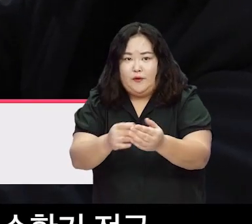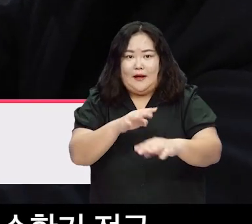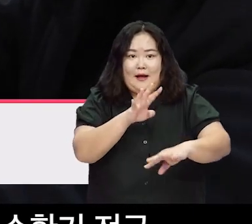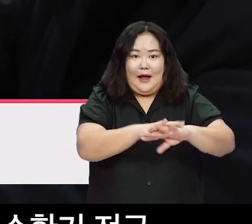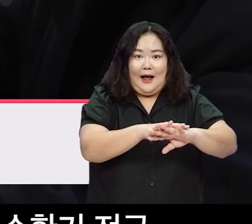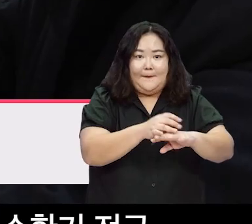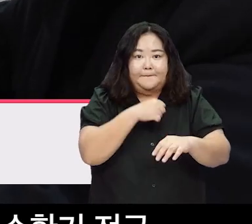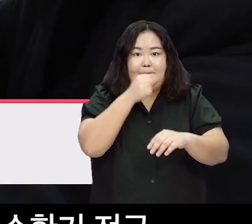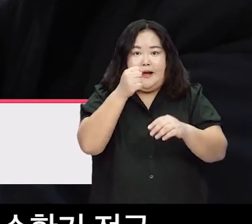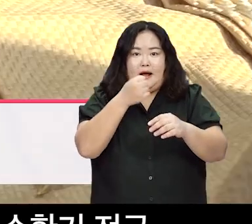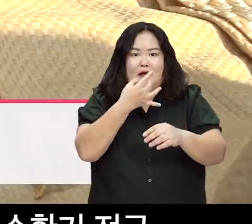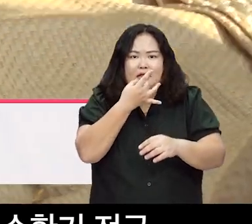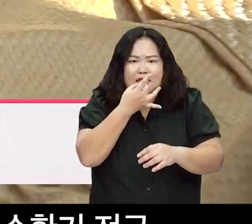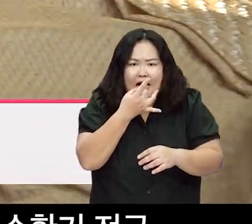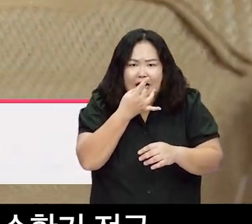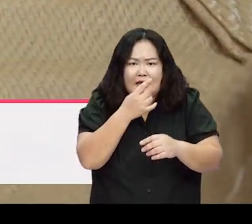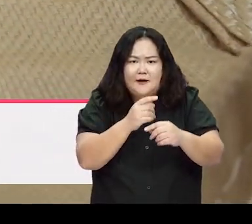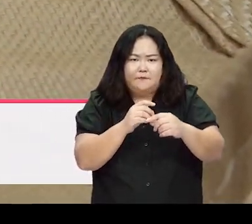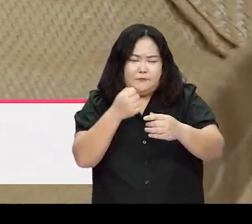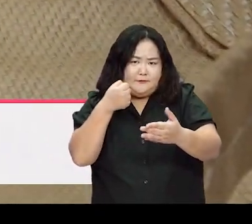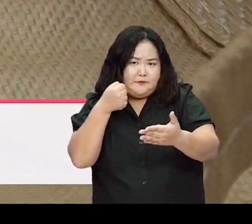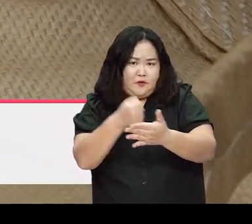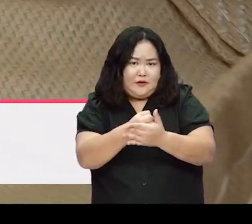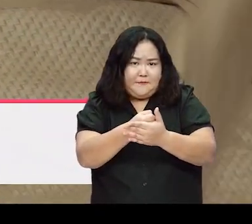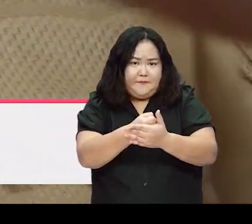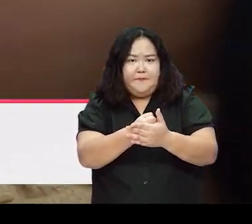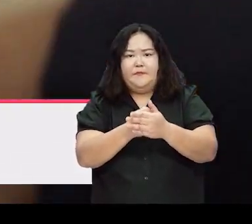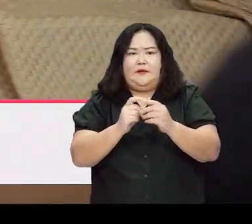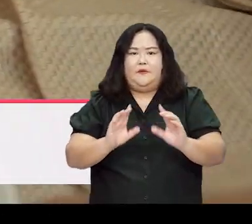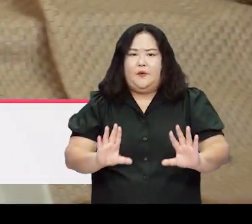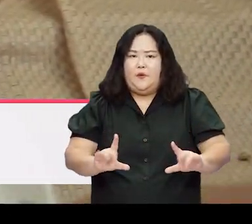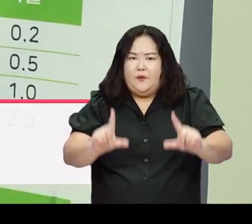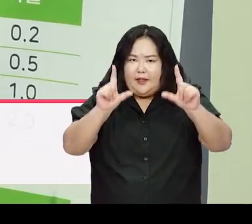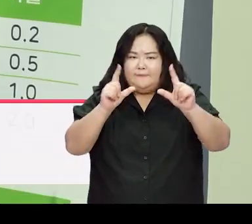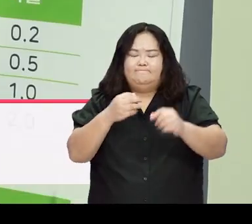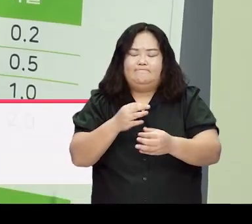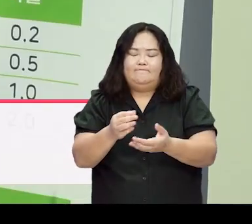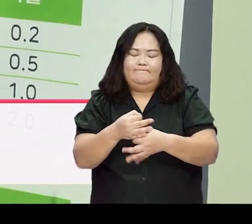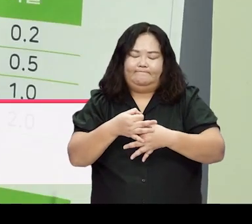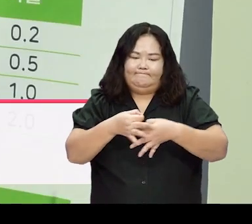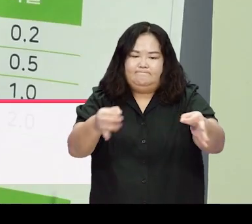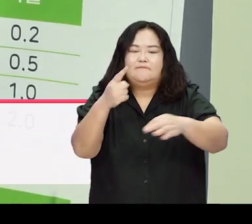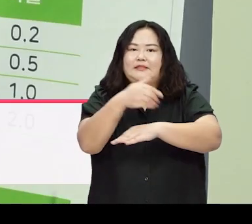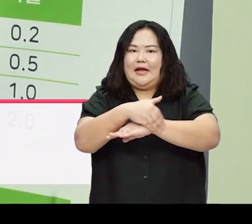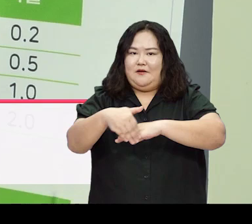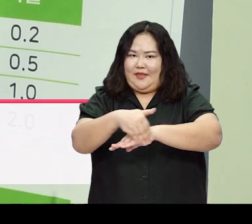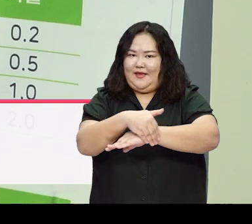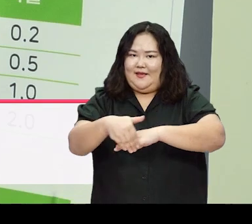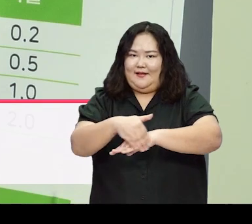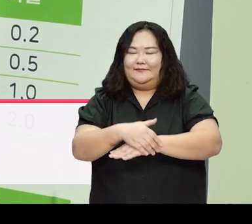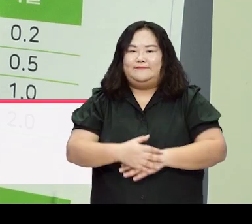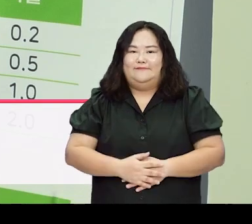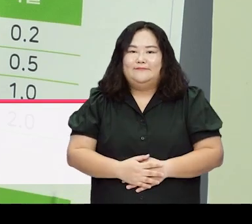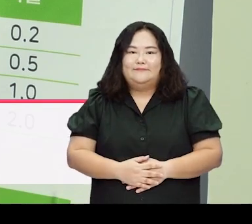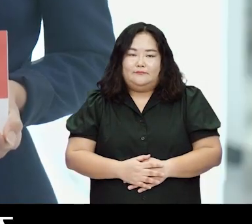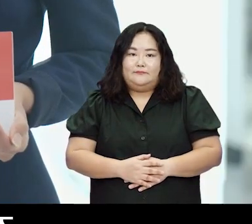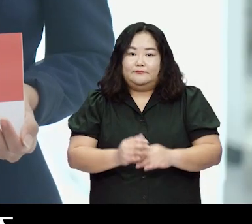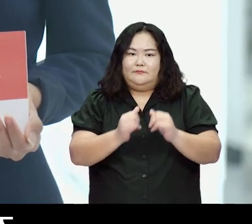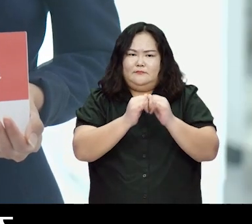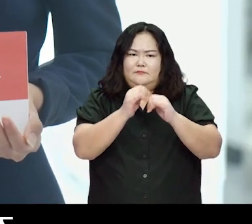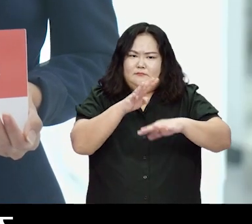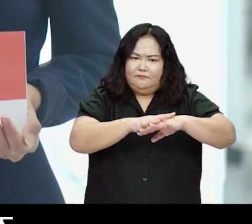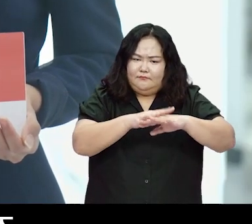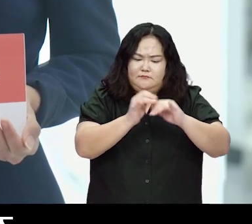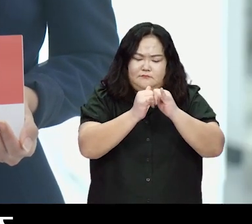정산금을 지급한 후 수학기 전국 평균 산지 셀값 확정되면 연말까지 차액을 지급할 예정입니다